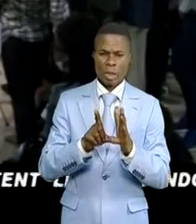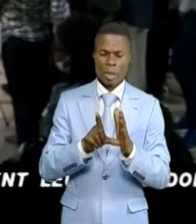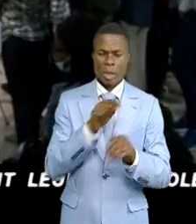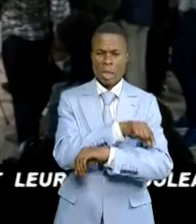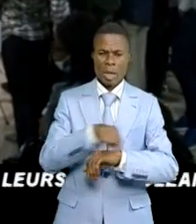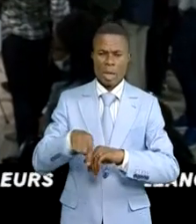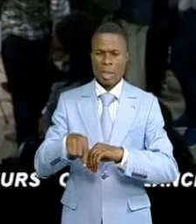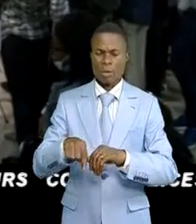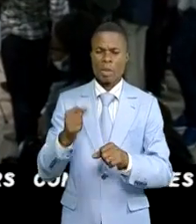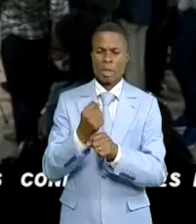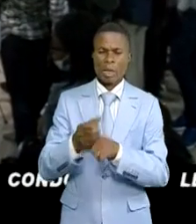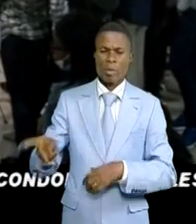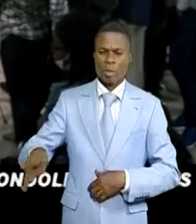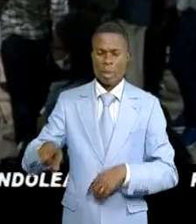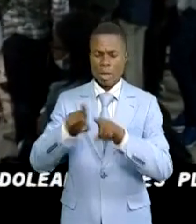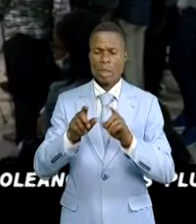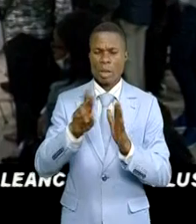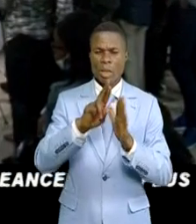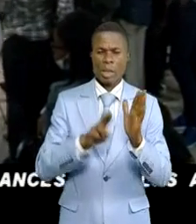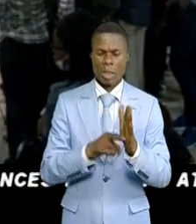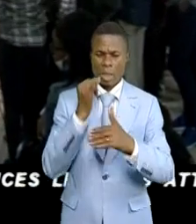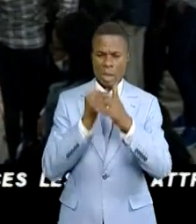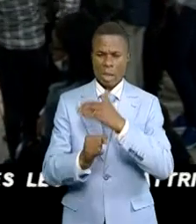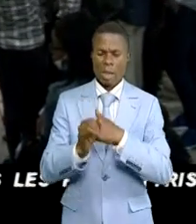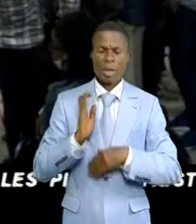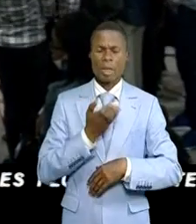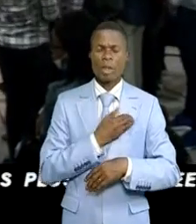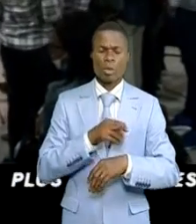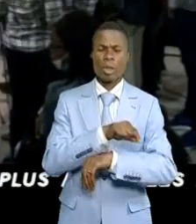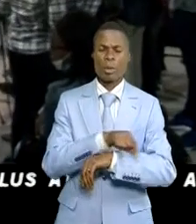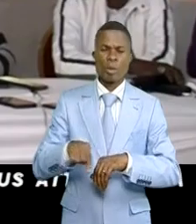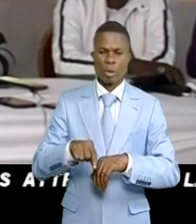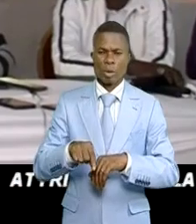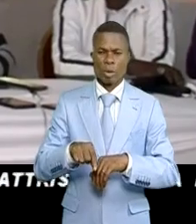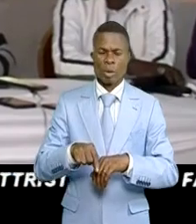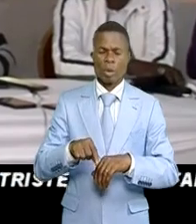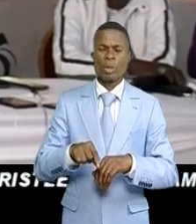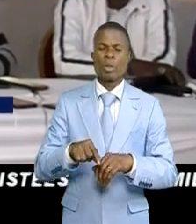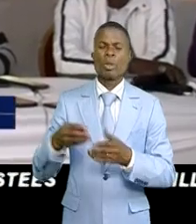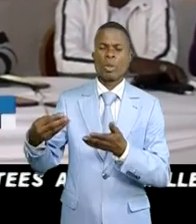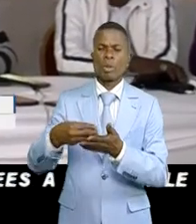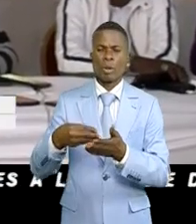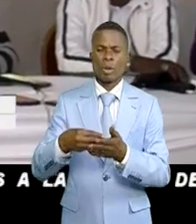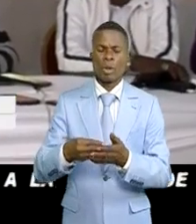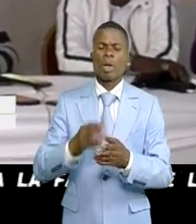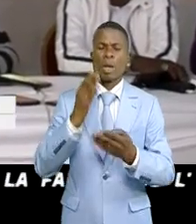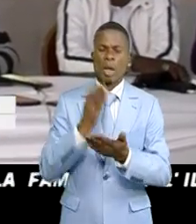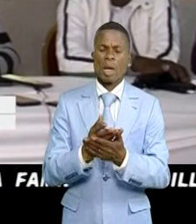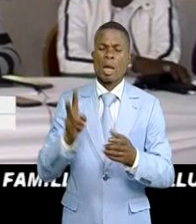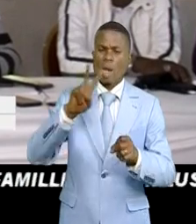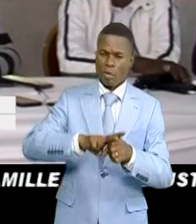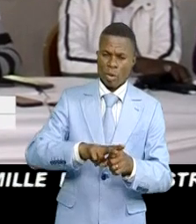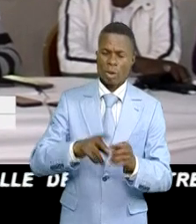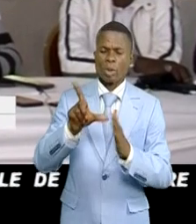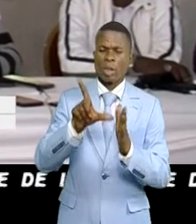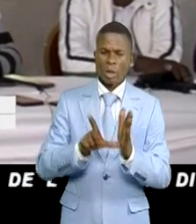des provinces et au règlement intérieur de notre institution. De bloquer en violation du même règlement